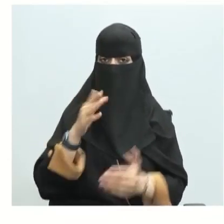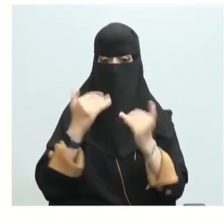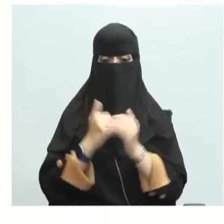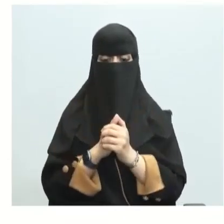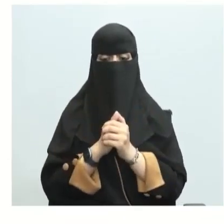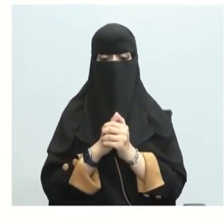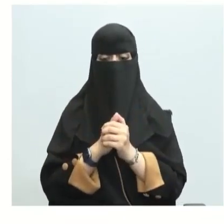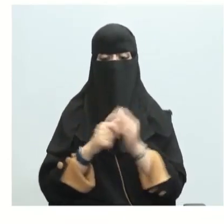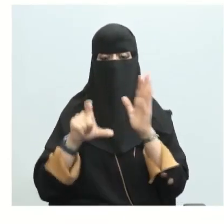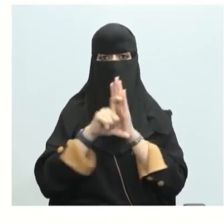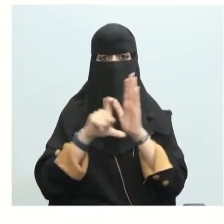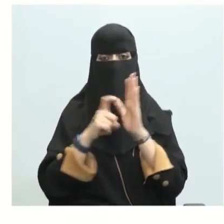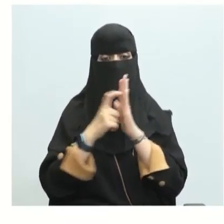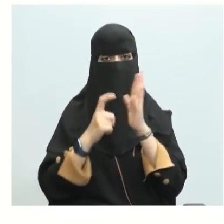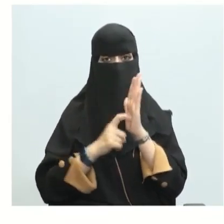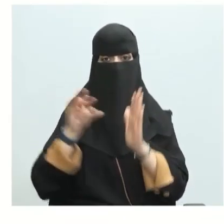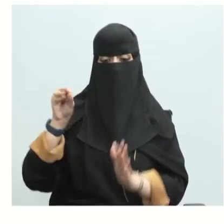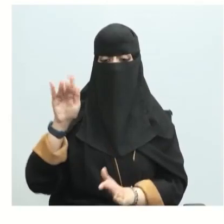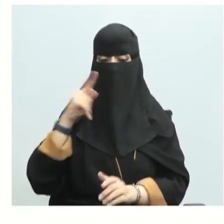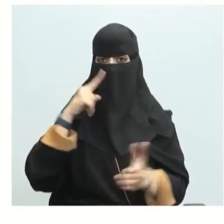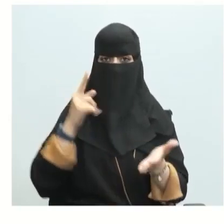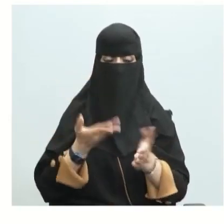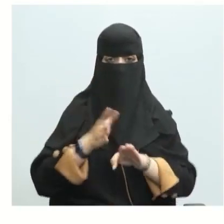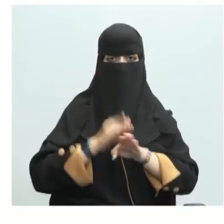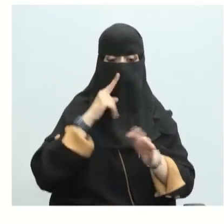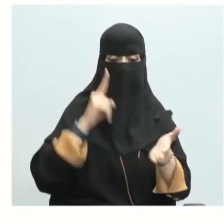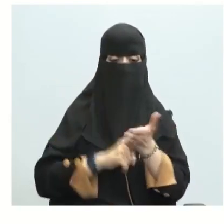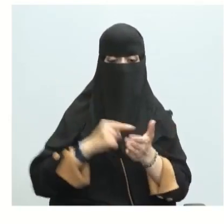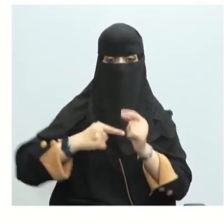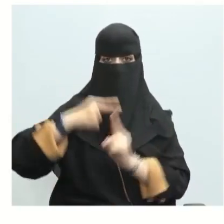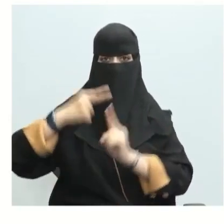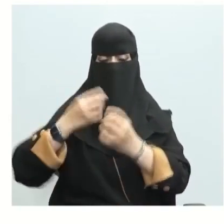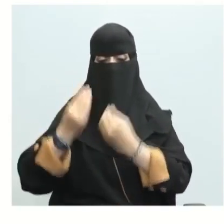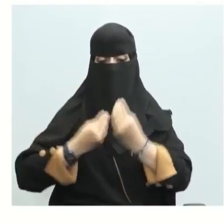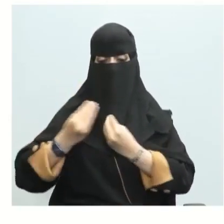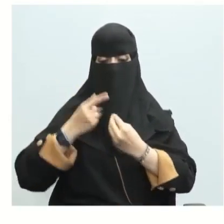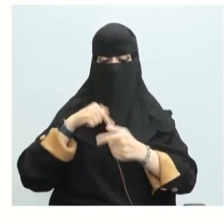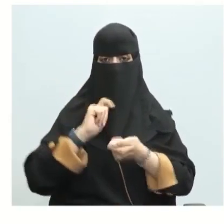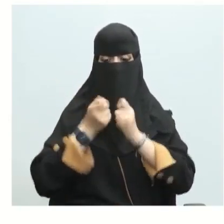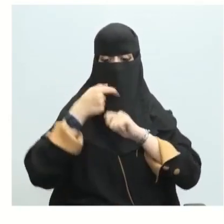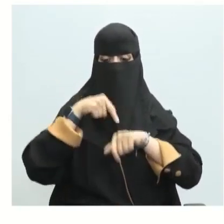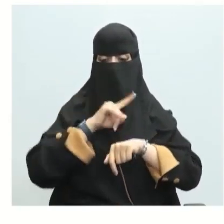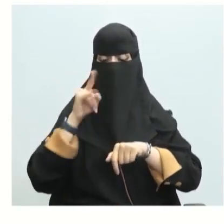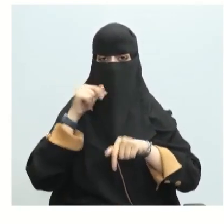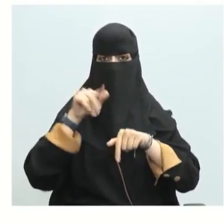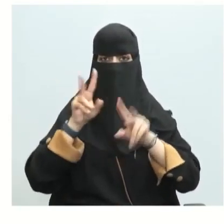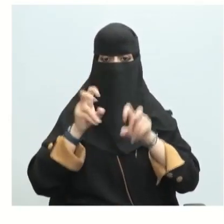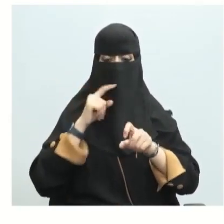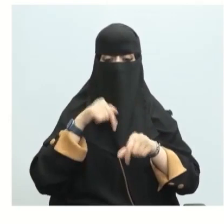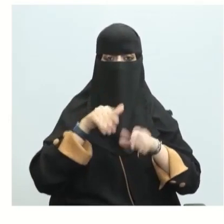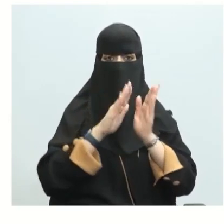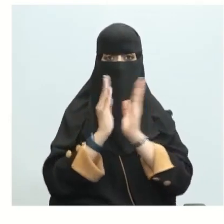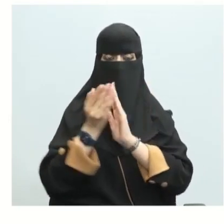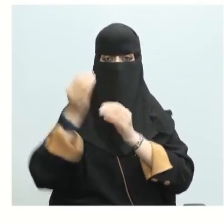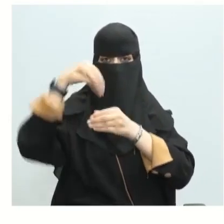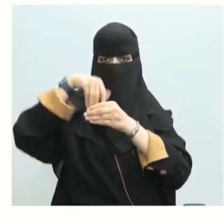صحيحه ينص قانون هس على ان حراره التفاعل او التغير في المحتوى الحراري لا تتوقف على طبيعه الماده